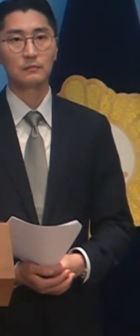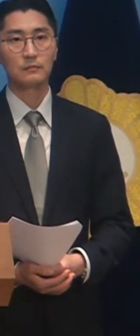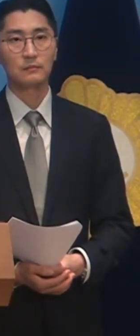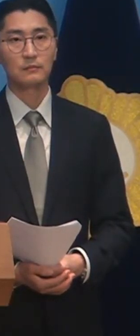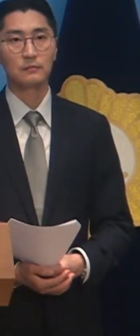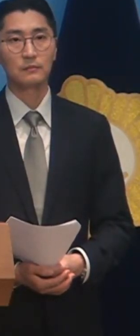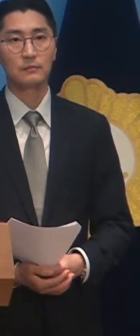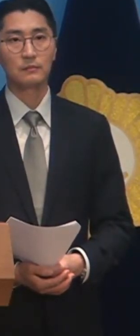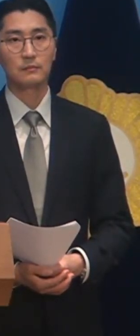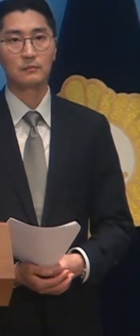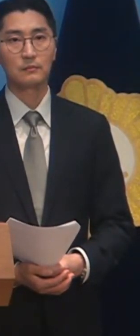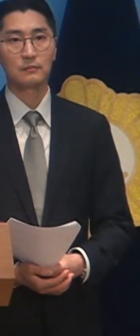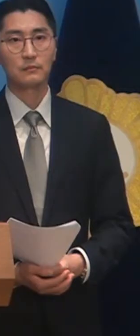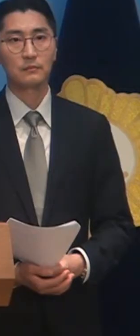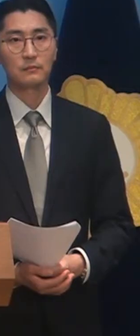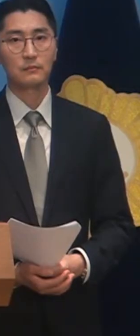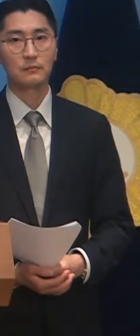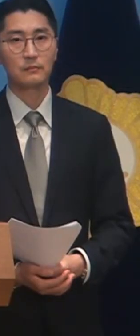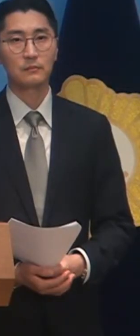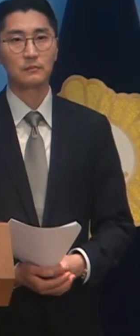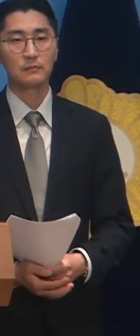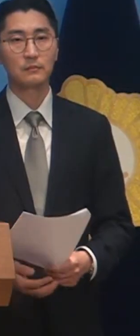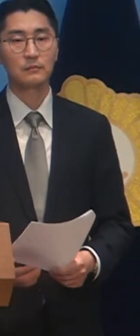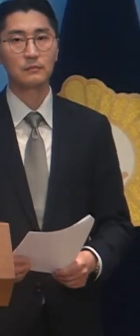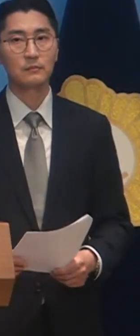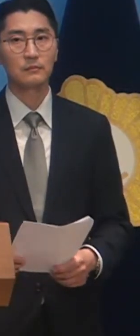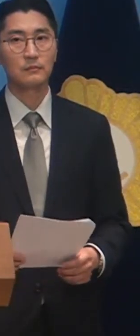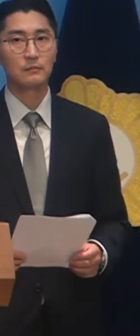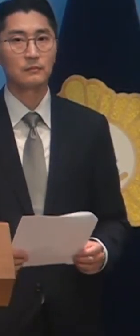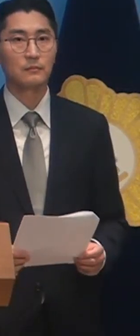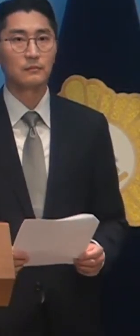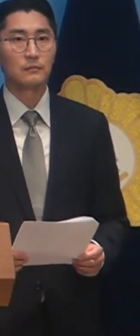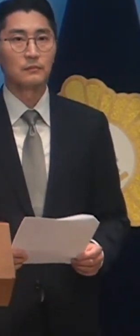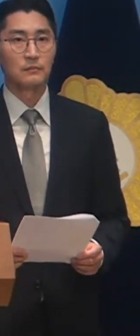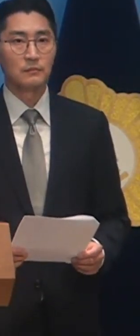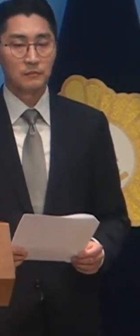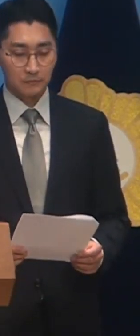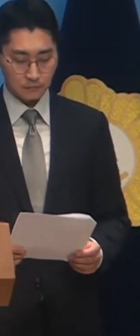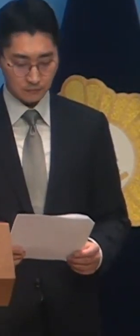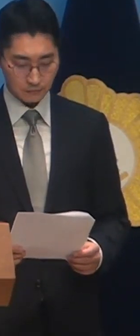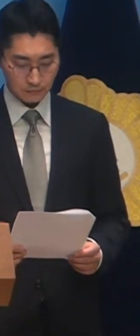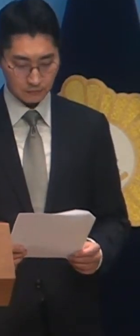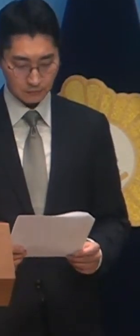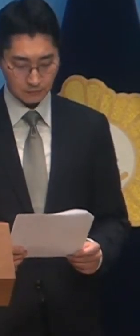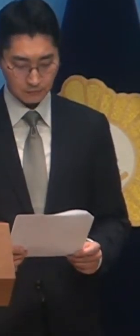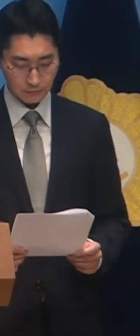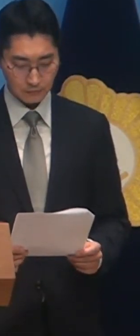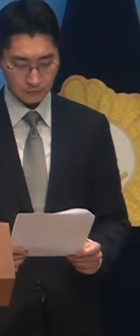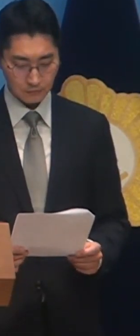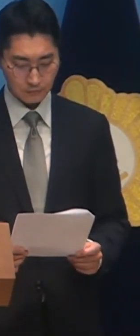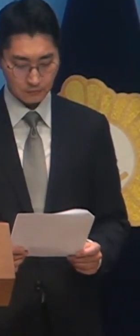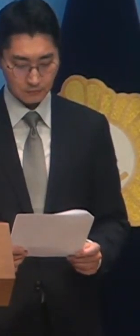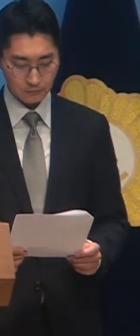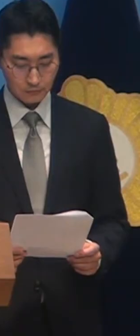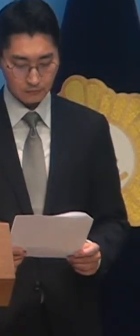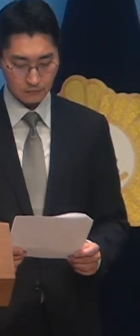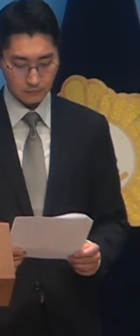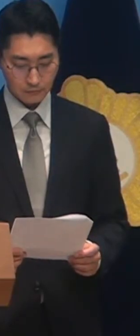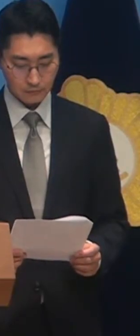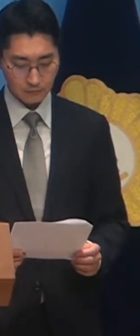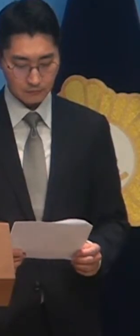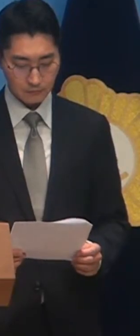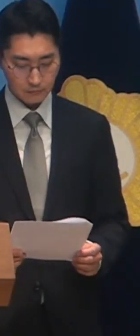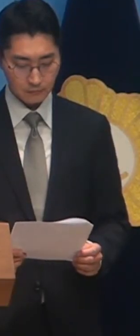민주당 의원들이 기자회견에서 이재명 대통령 수사를 정적 재고용 수사, 먼지털이 수사라고 비난하는 것은